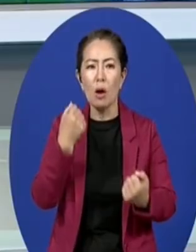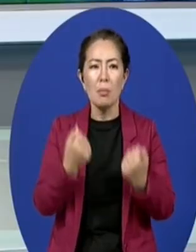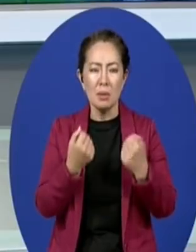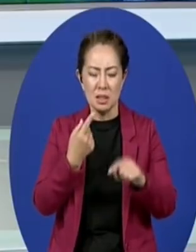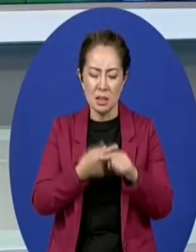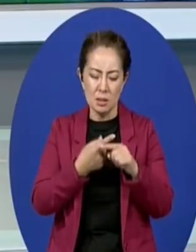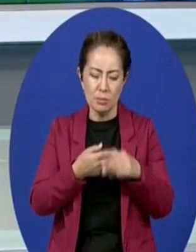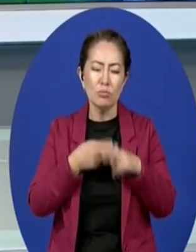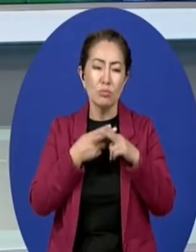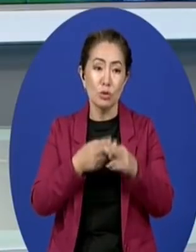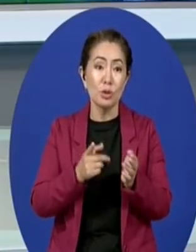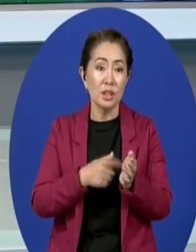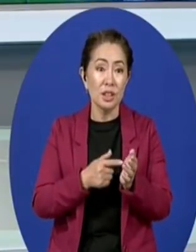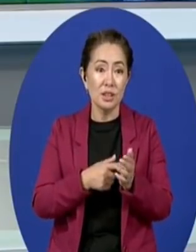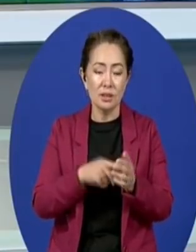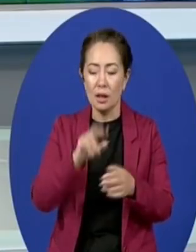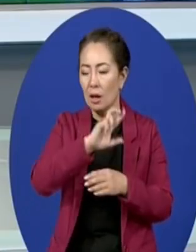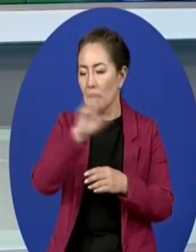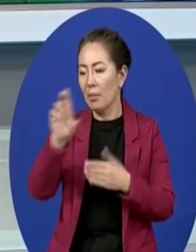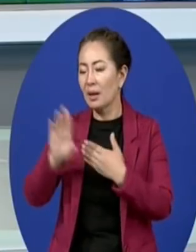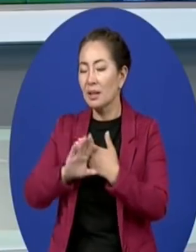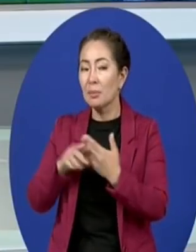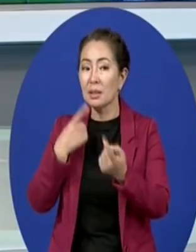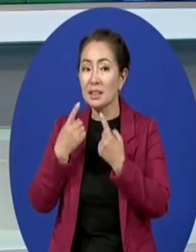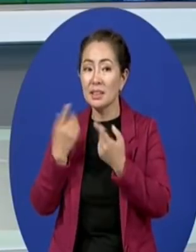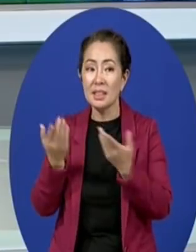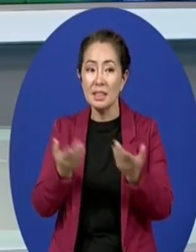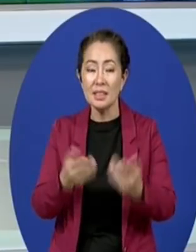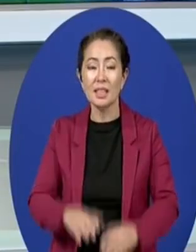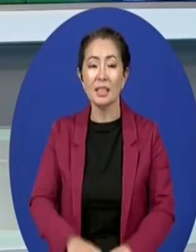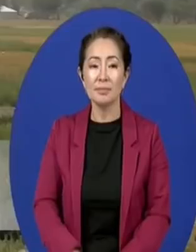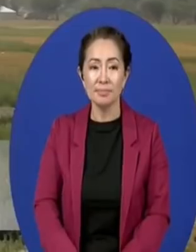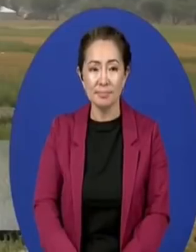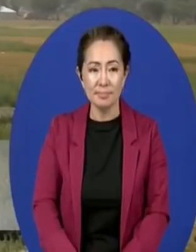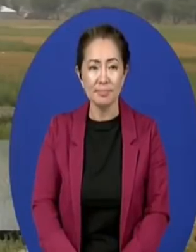техникийг нэмэгдүүлэх шаардлагатай байгааг байгаль хамгаалагчид хэлж байлаа.